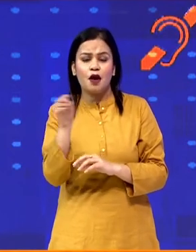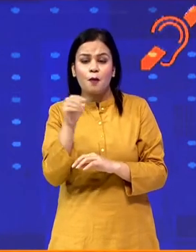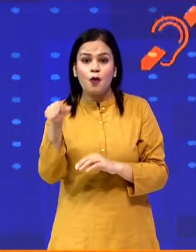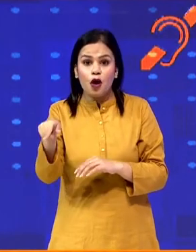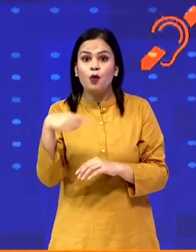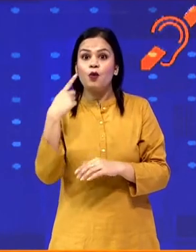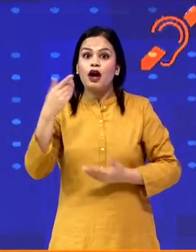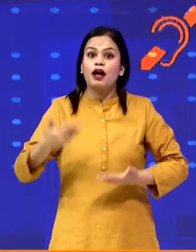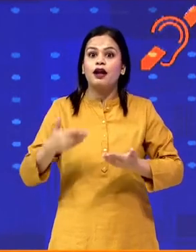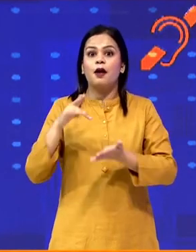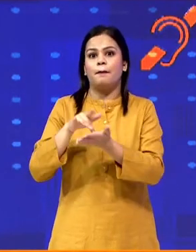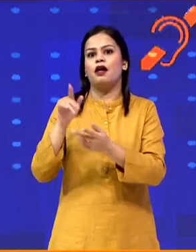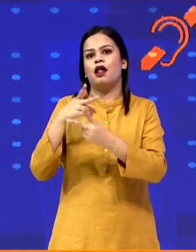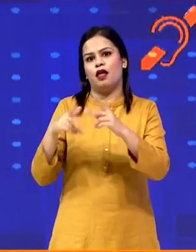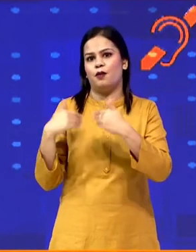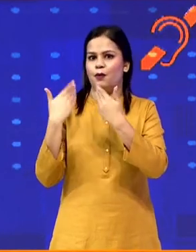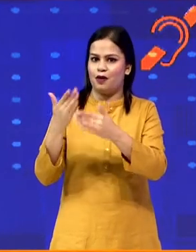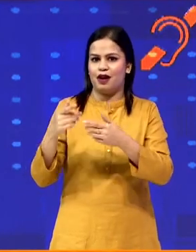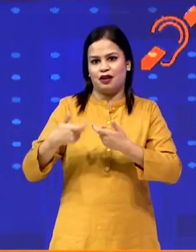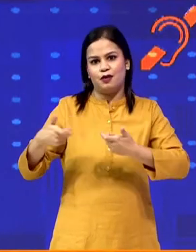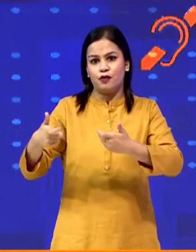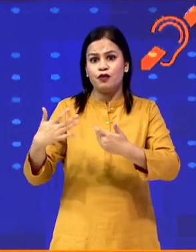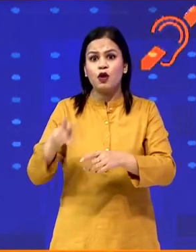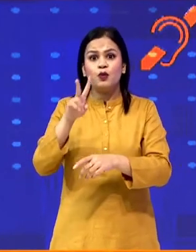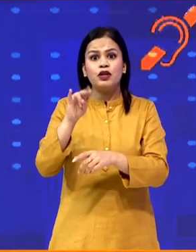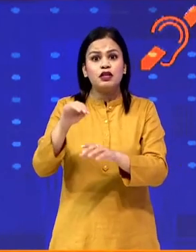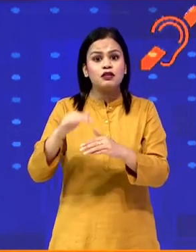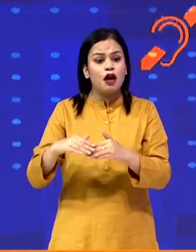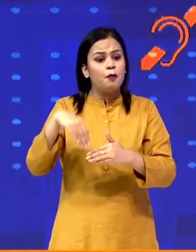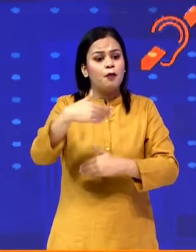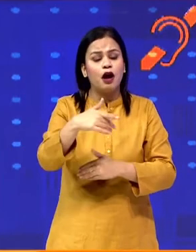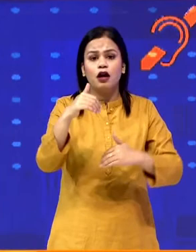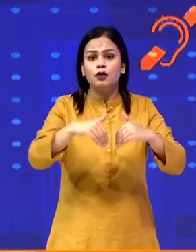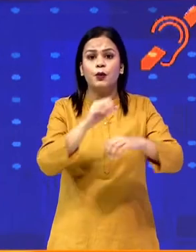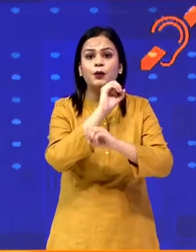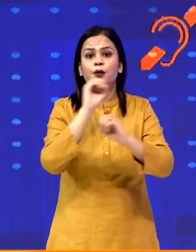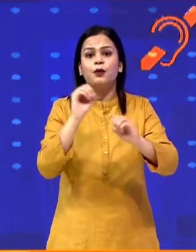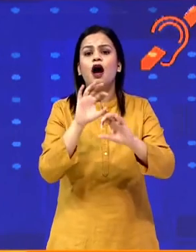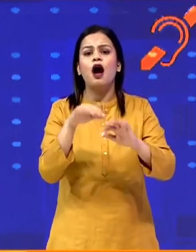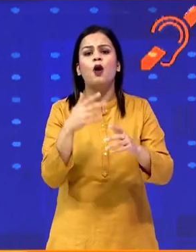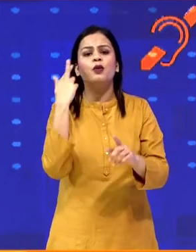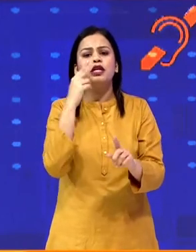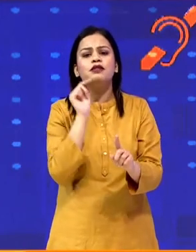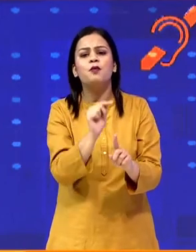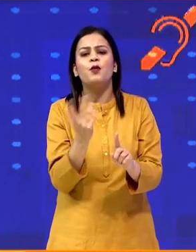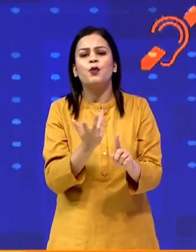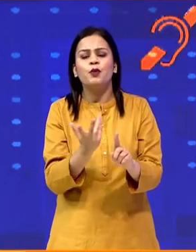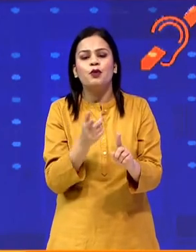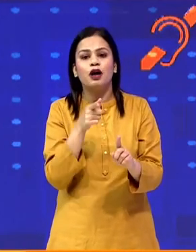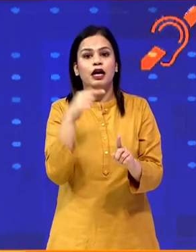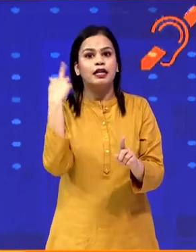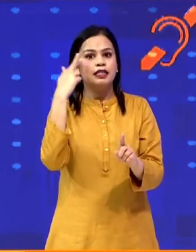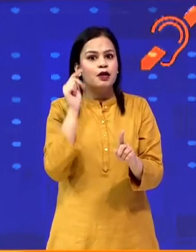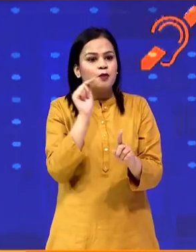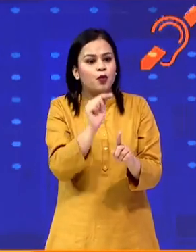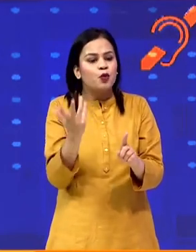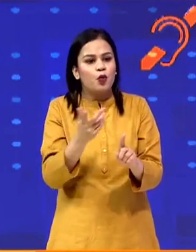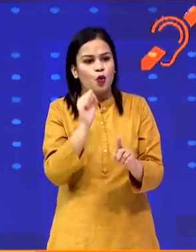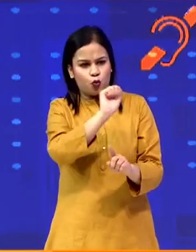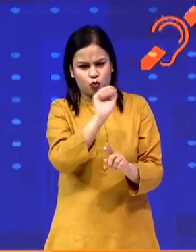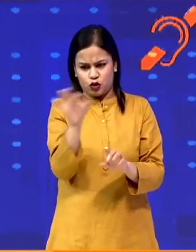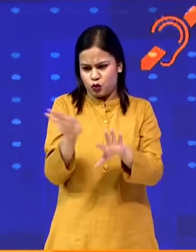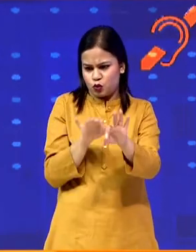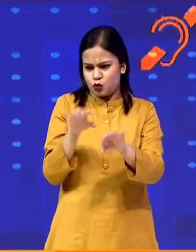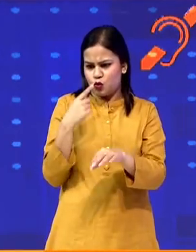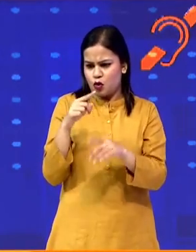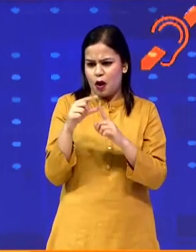26 साल से हुआ नहीं क्यों नहीं हुआ क्योंकि इलेक्ट्रिक वर्किंग कमेटी को